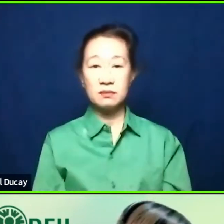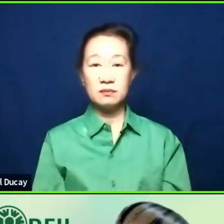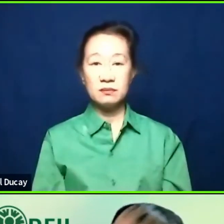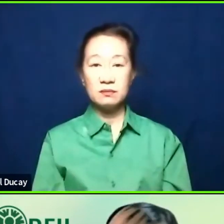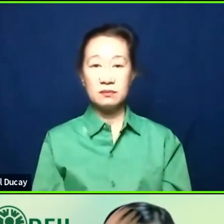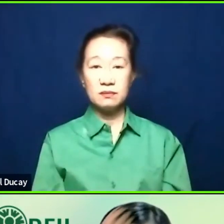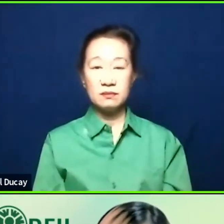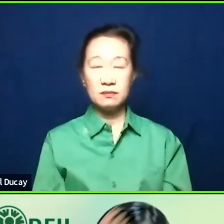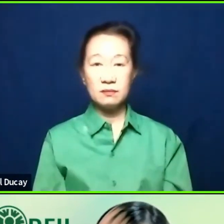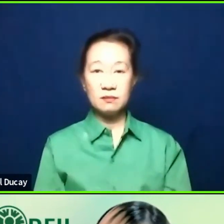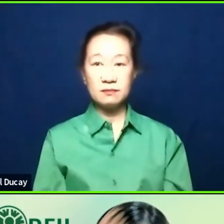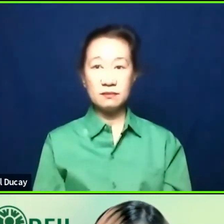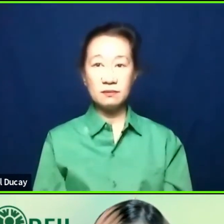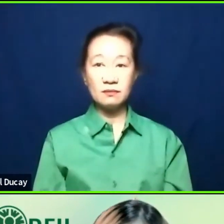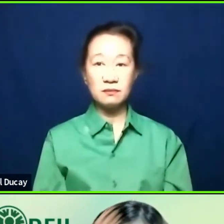Okay.